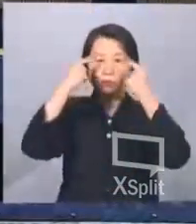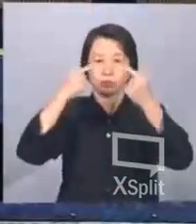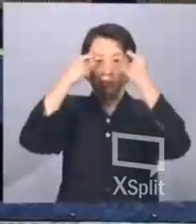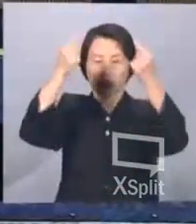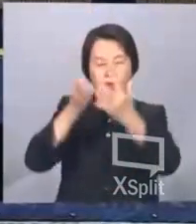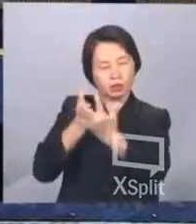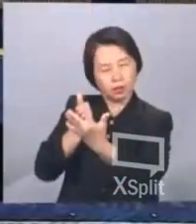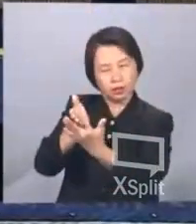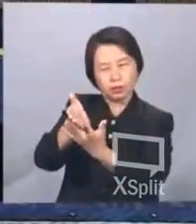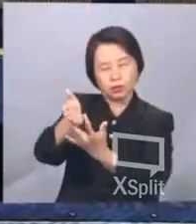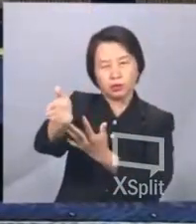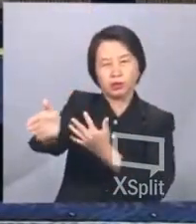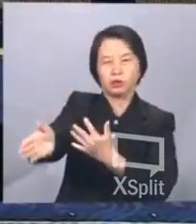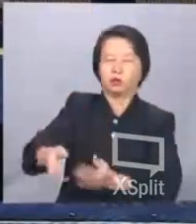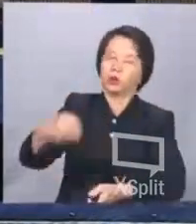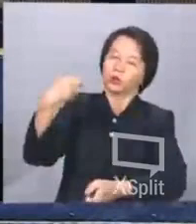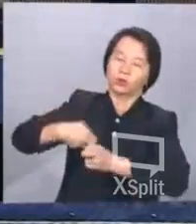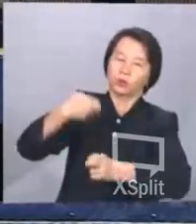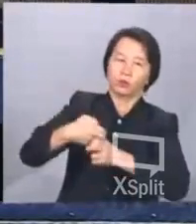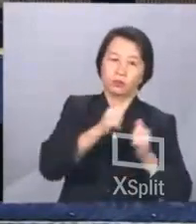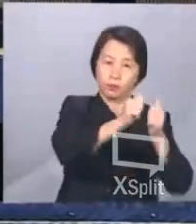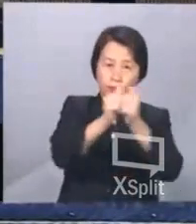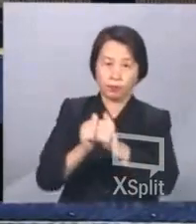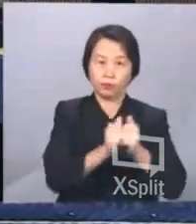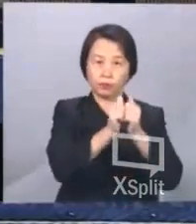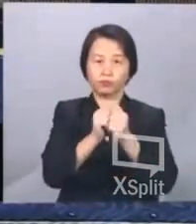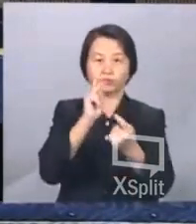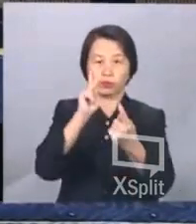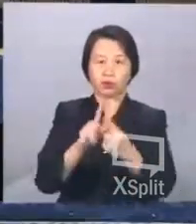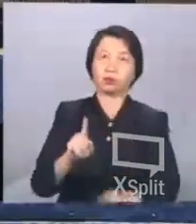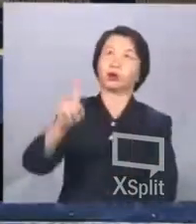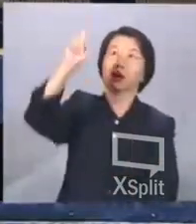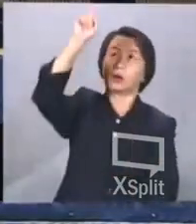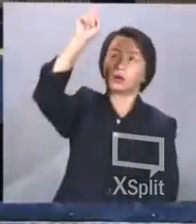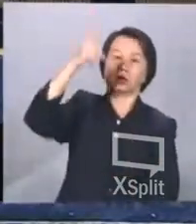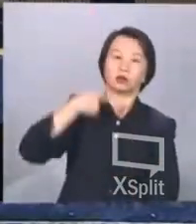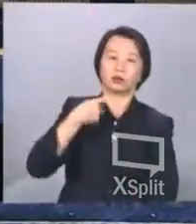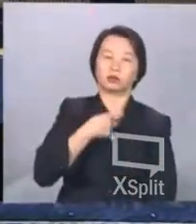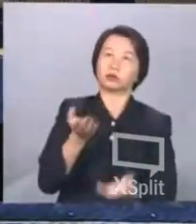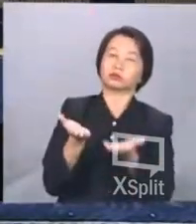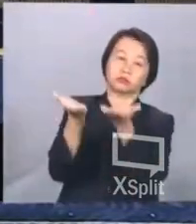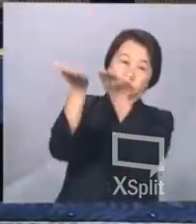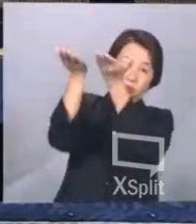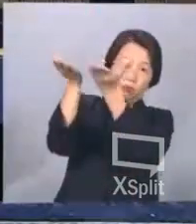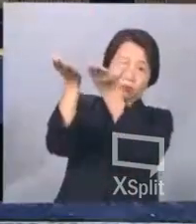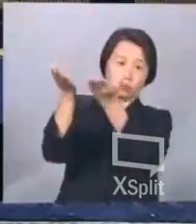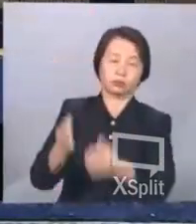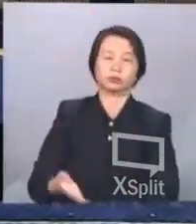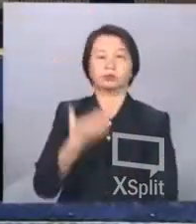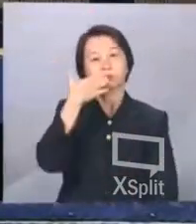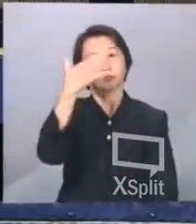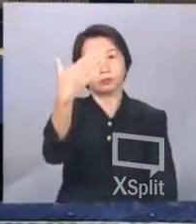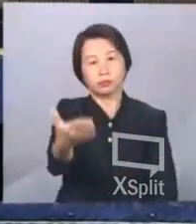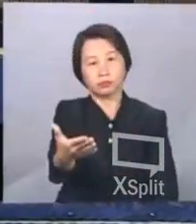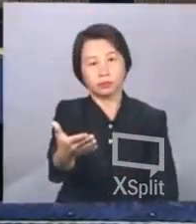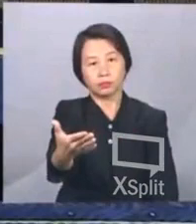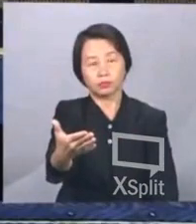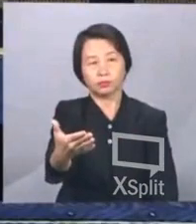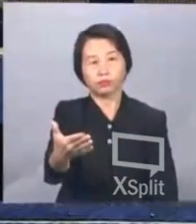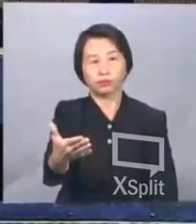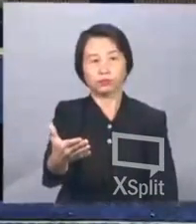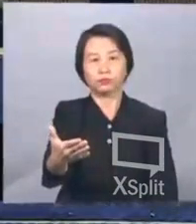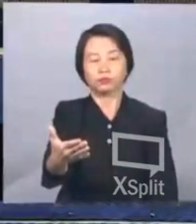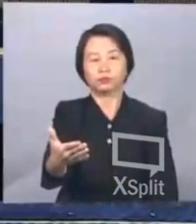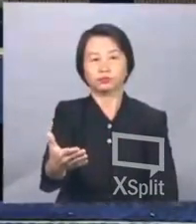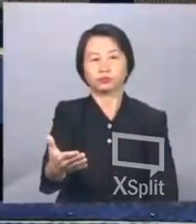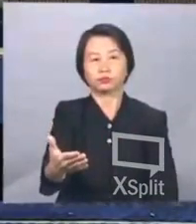mengarungi ujian ini bersama-sama kepada Allah jualah kita berserah Terima kasih mobil